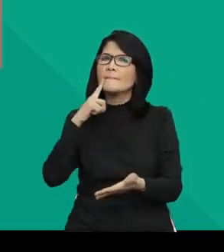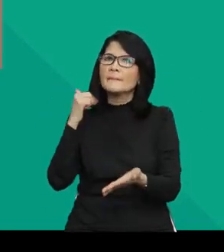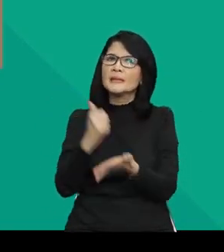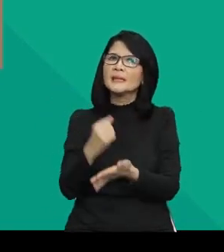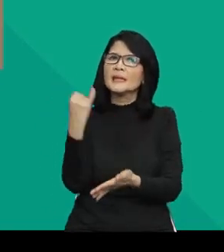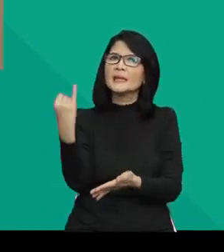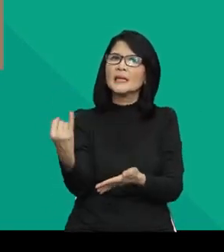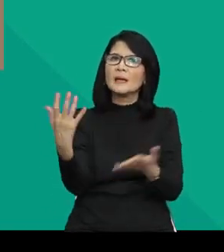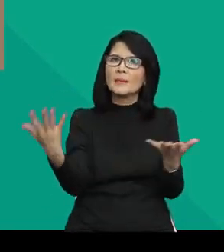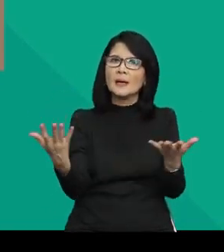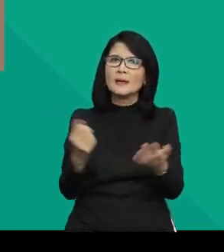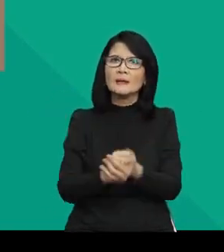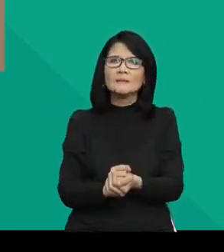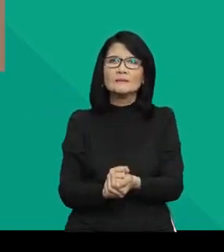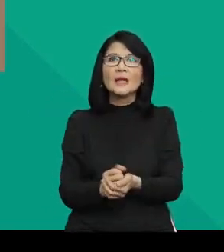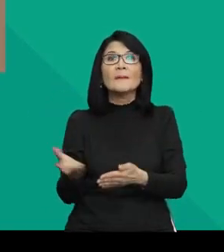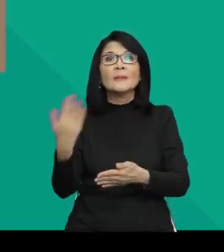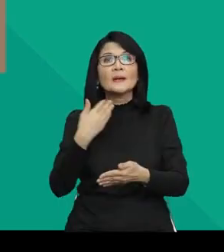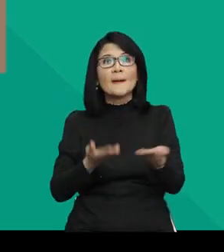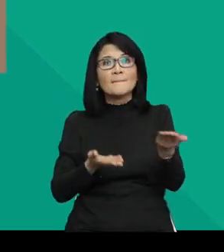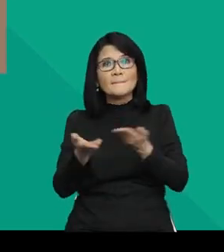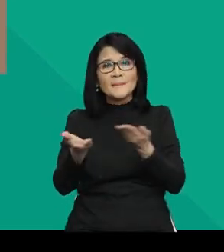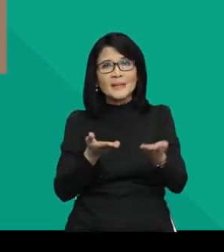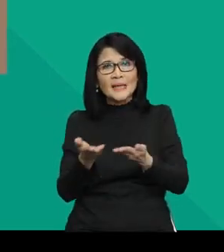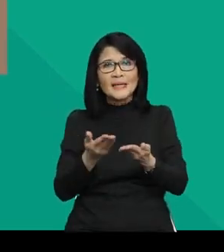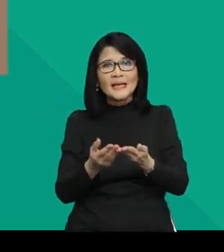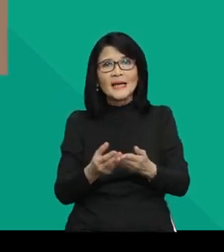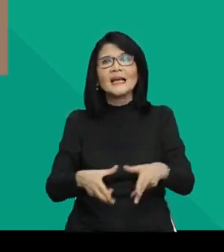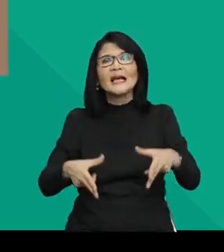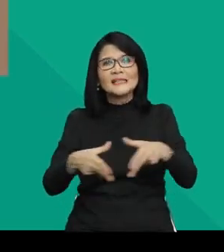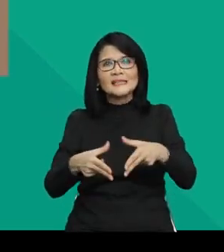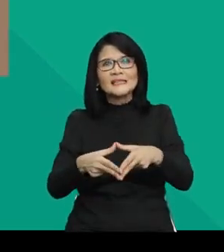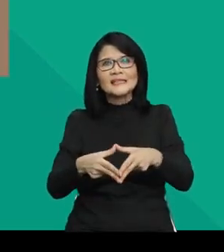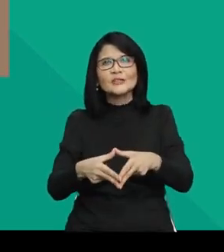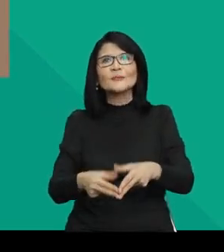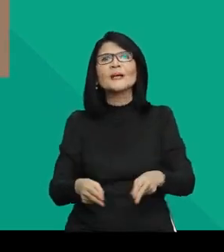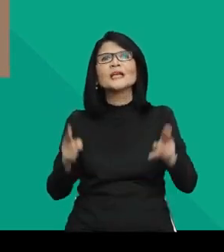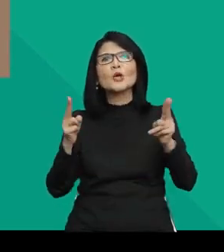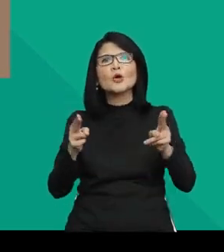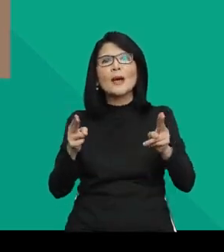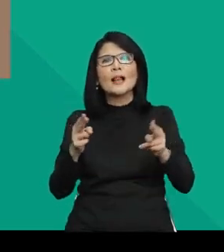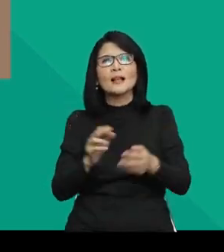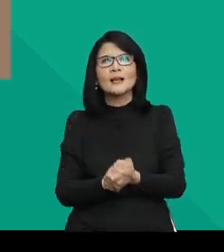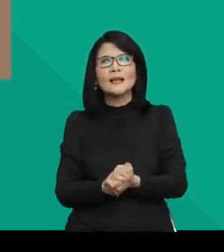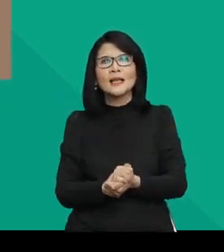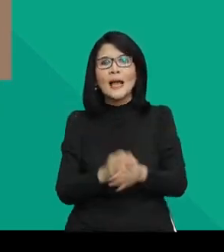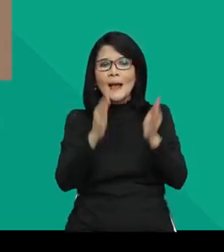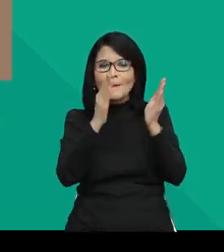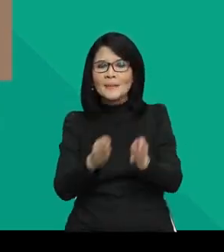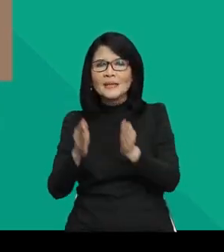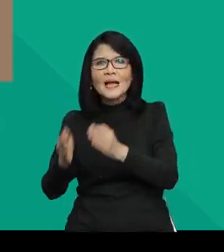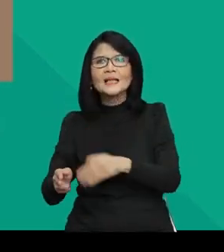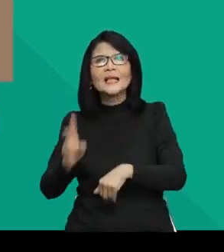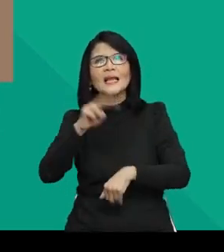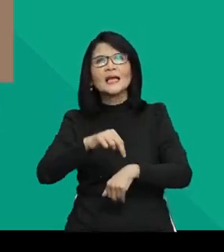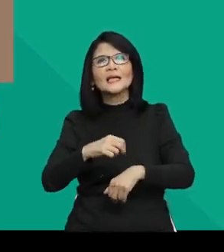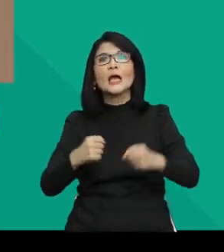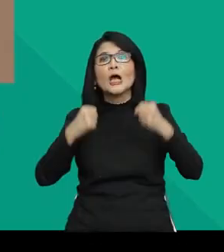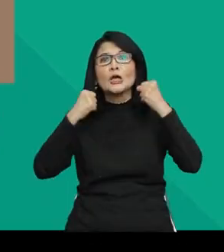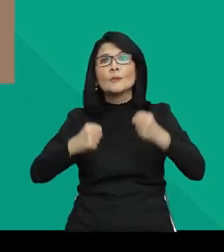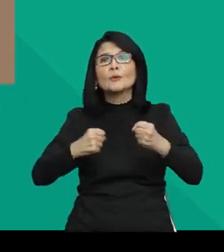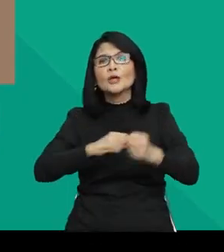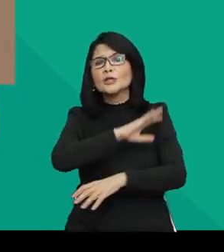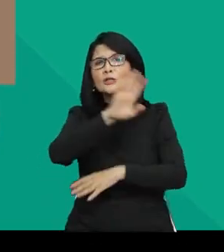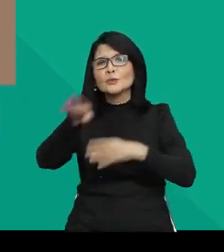yang terakhir adalah mengembalikan pelayanan kesehatan reproduksi menjadi normal dengan menata kembali dan memperkuat semua